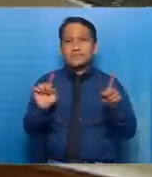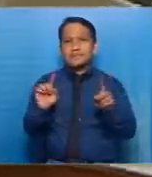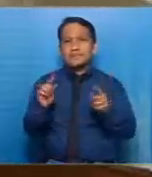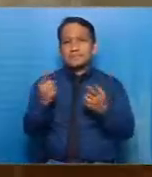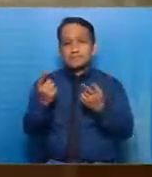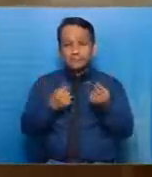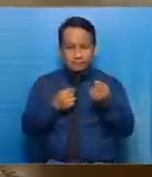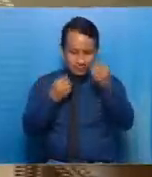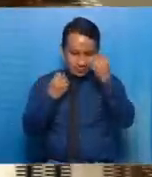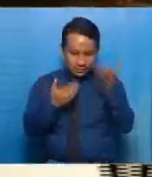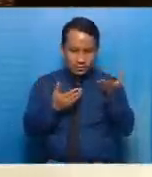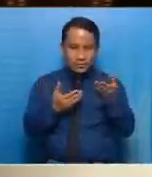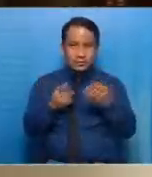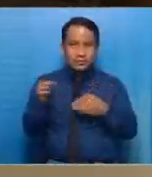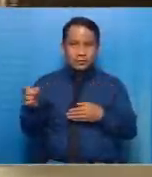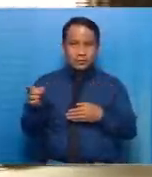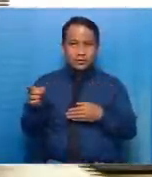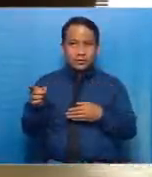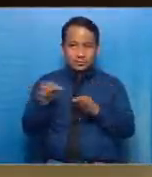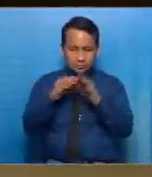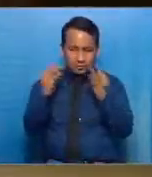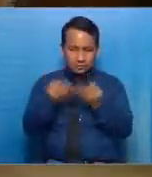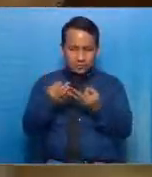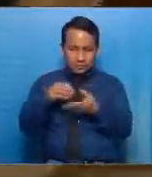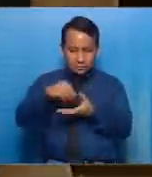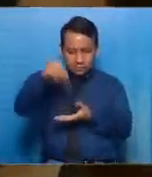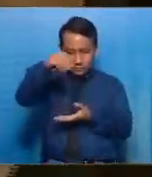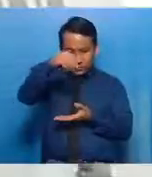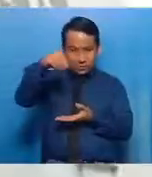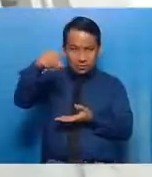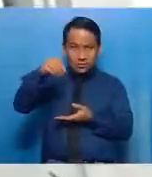na dapat sundin ng mga head of the family sa pagbubutbut ng abo.